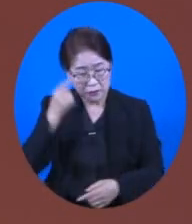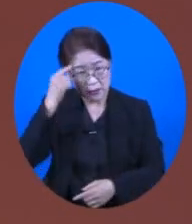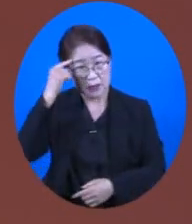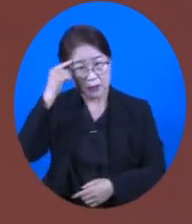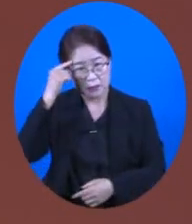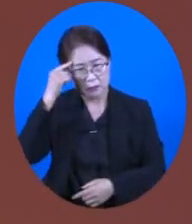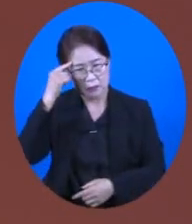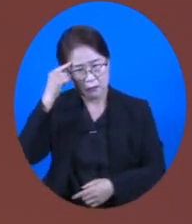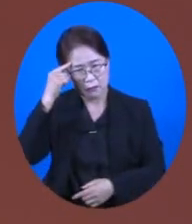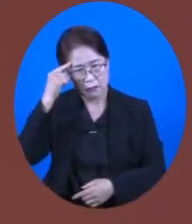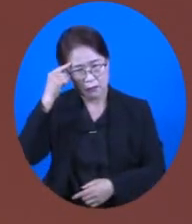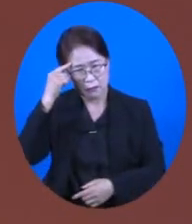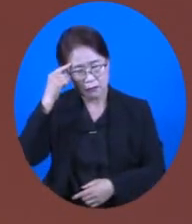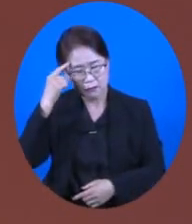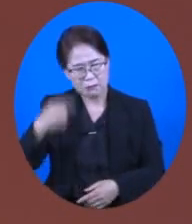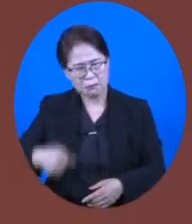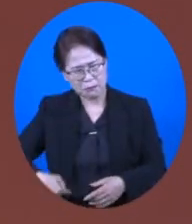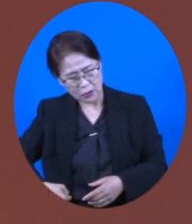죄책감을 구별하지 못해요.